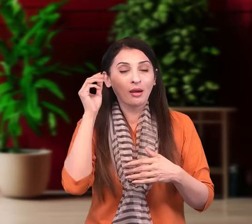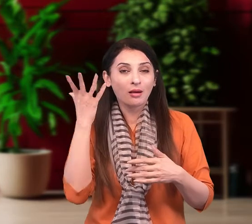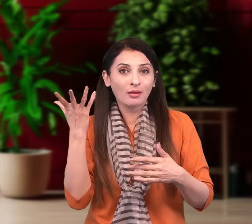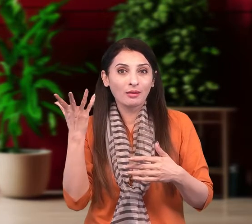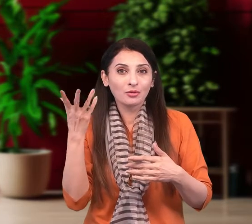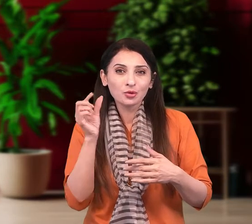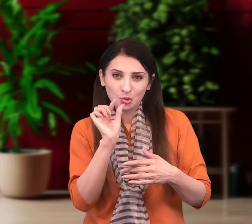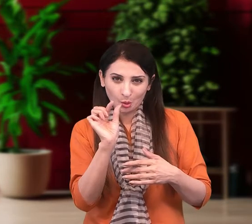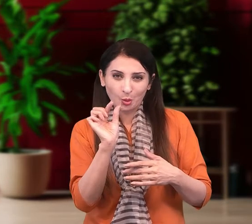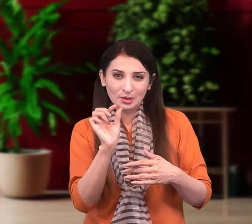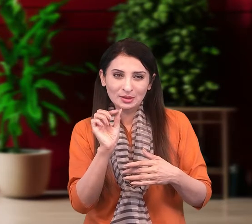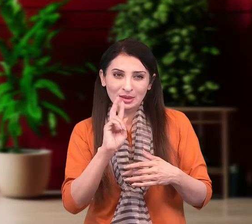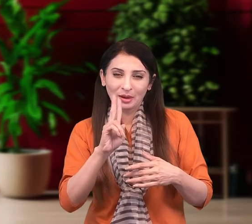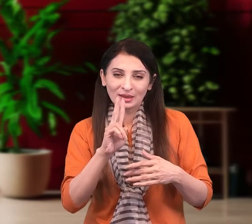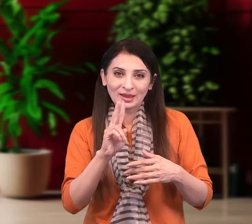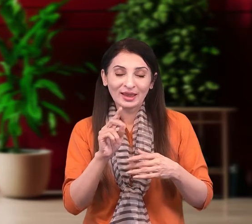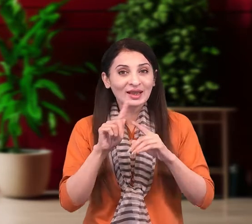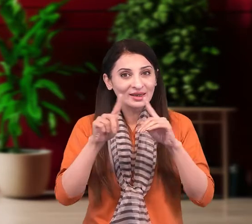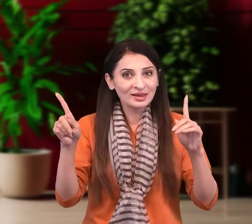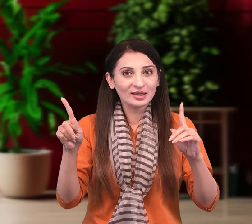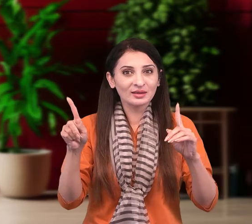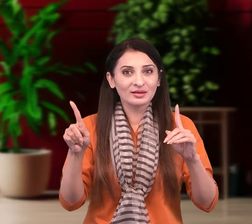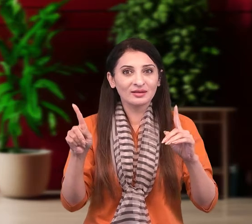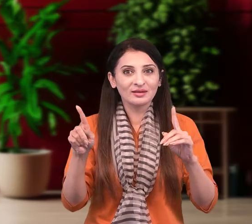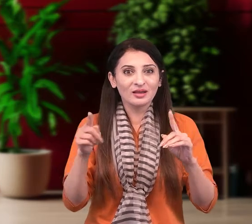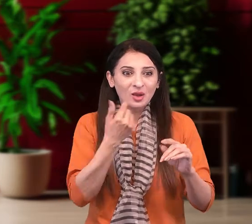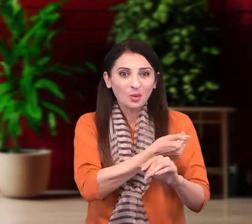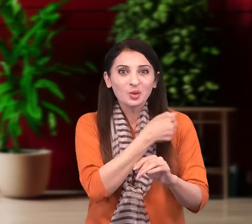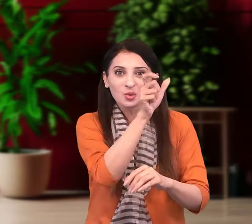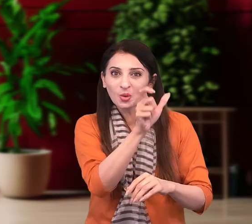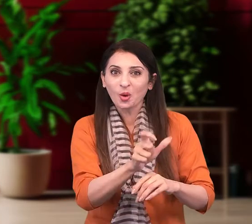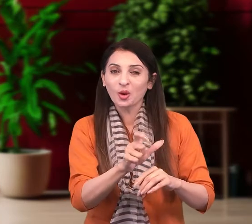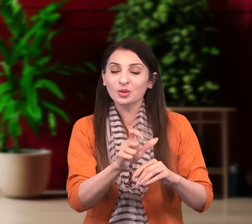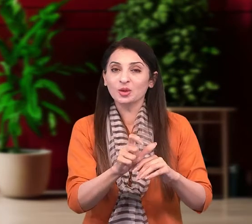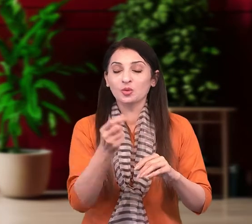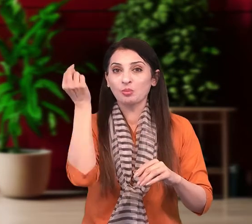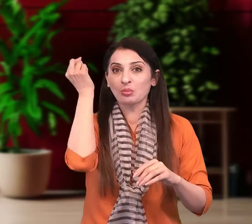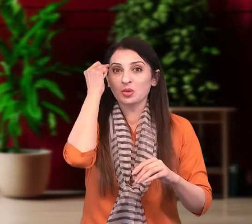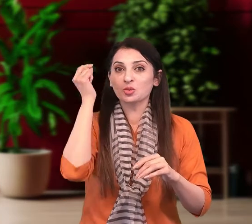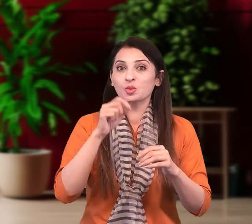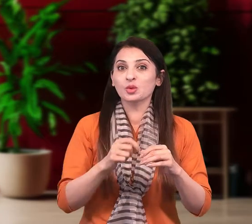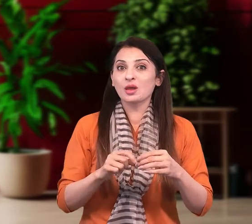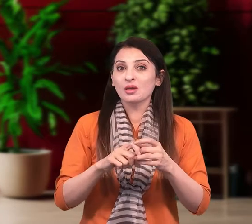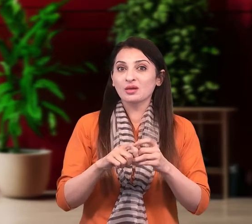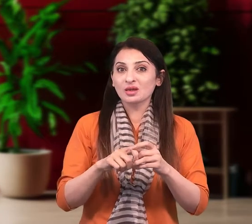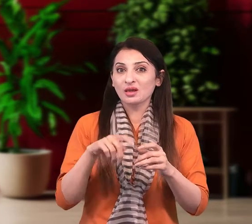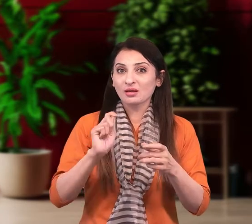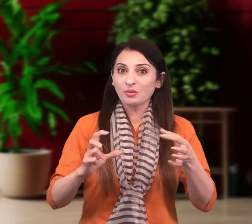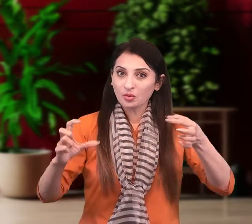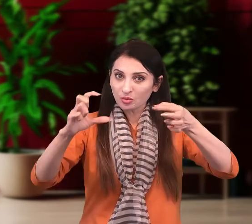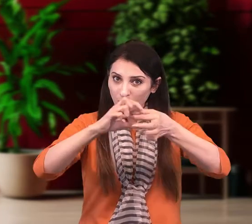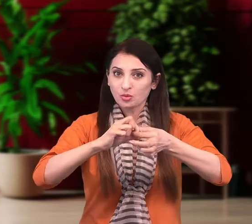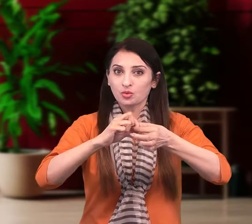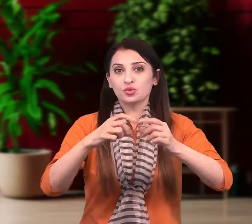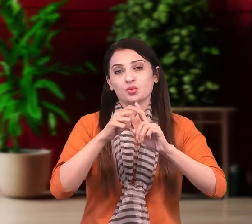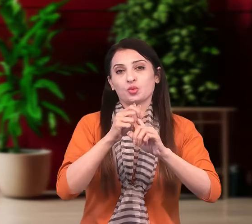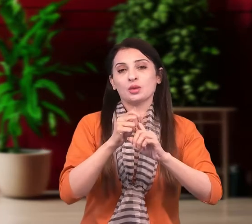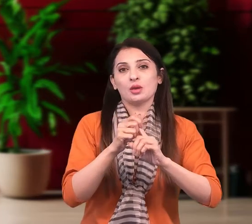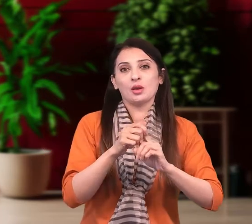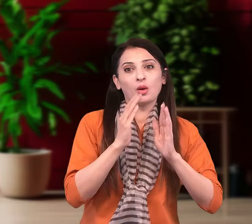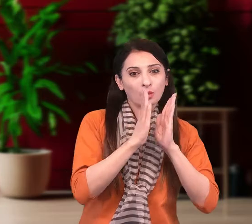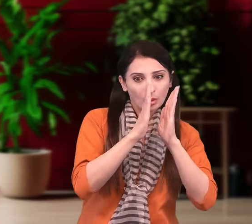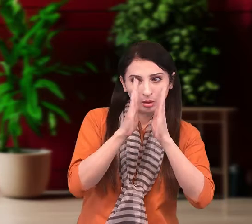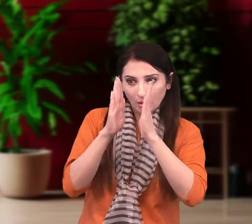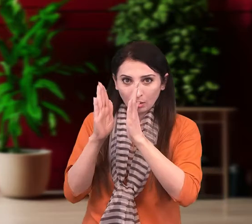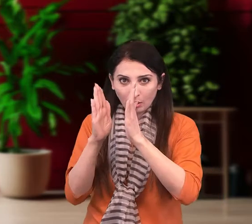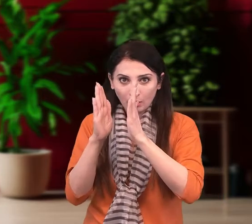सी बात है, बट एनी थेरेपिस्ट नोज़ कि वर्किंग अलायंस कितनी इम्पॉर्टेंट है। एंड जस्ट बाय बीइंग मुतवज्जा टू